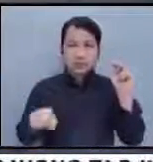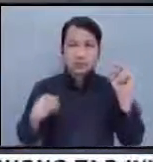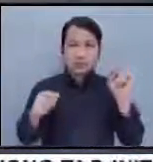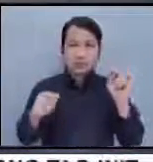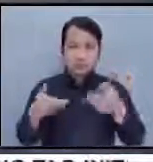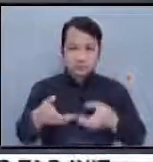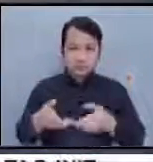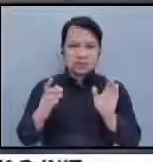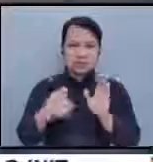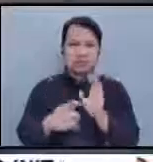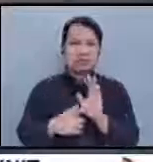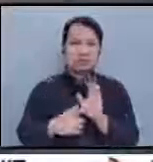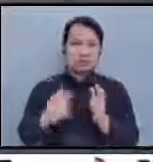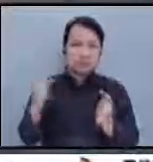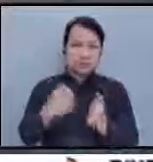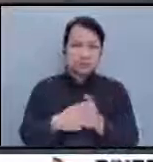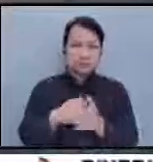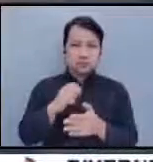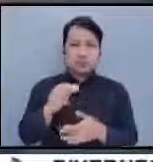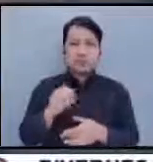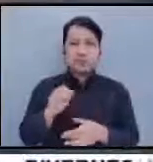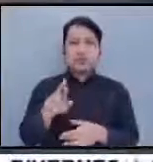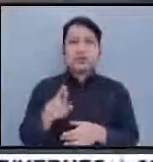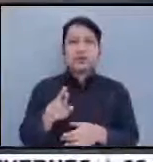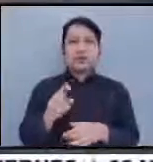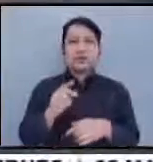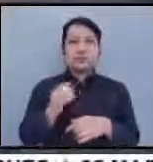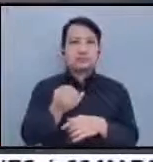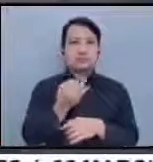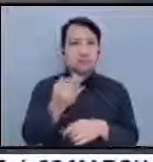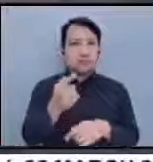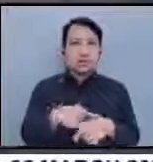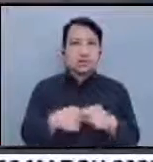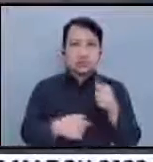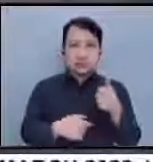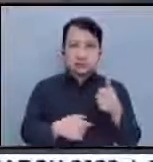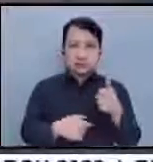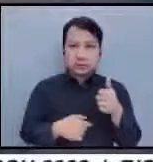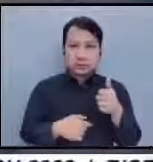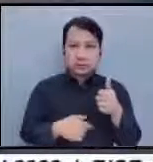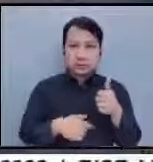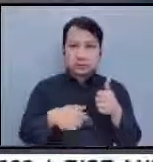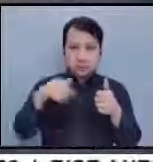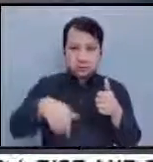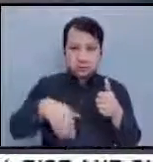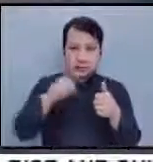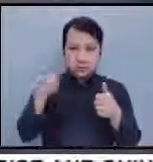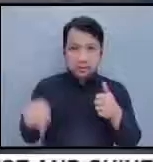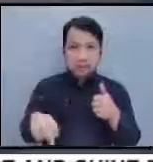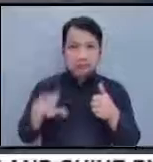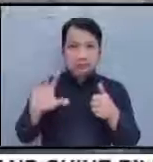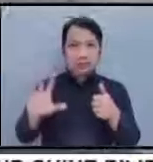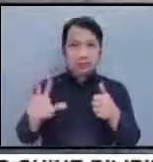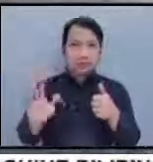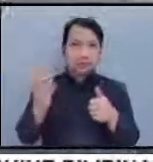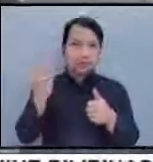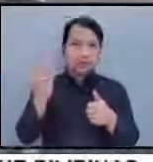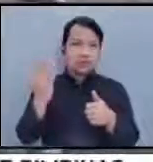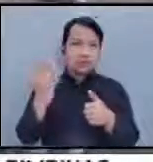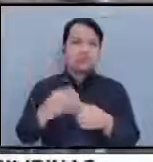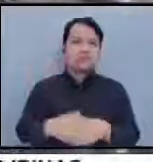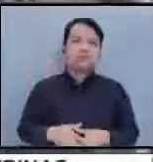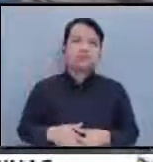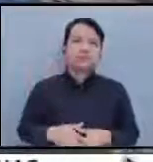makakapasok lamang po ng Metro Manila between 10 PM to 5 AM ng umaga.